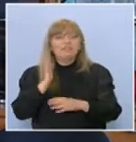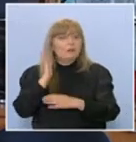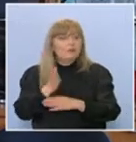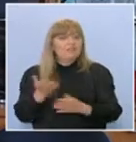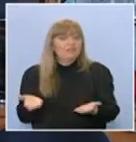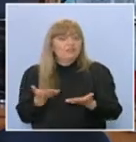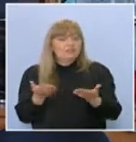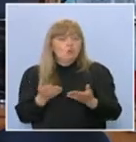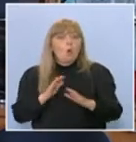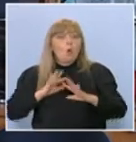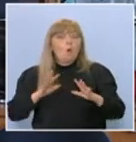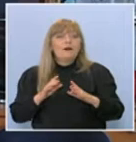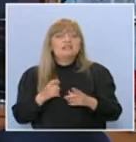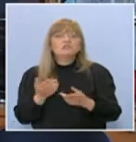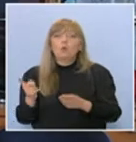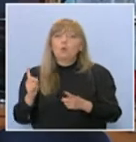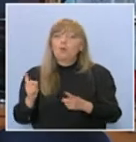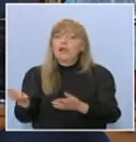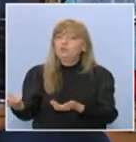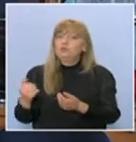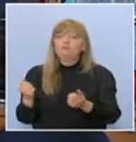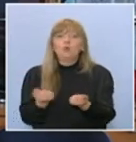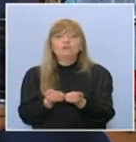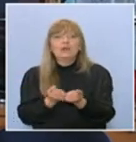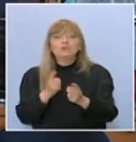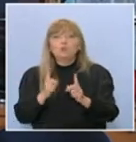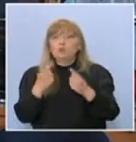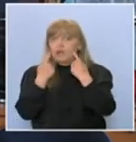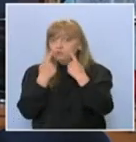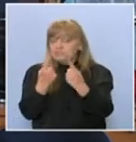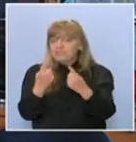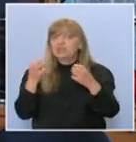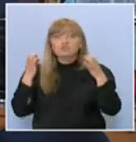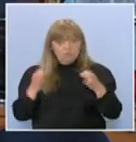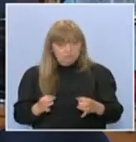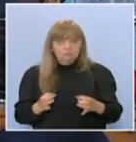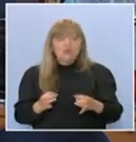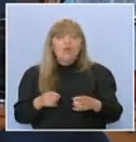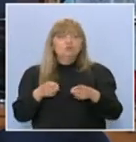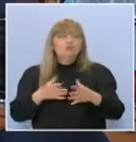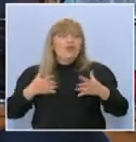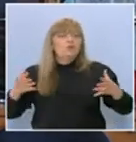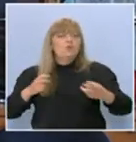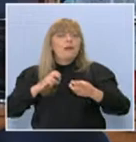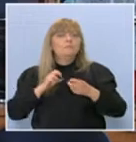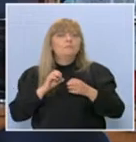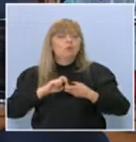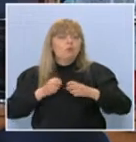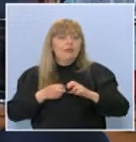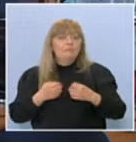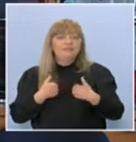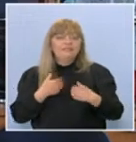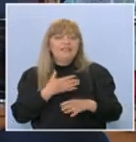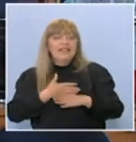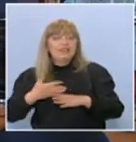когато тя идва от място, което изглежда сигурно. Мисля, че това е голям проблем. Ние постоянно ползваме интернет, така че постоянно